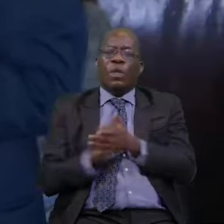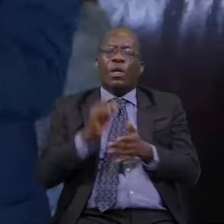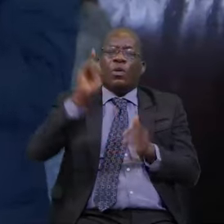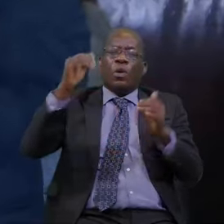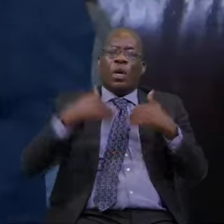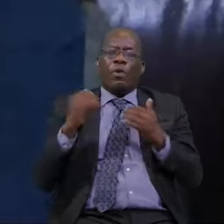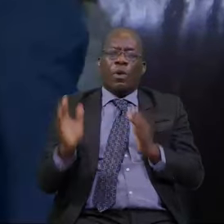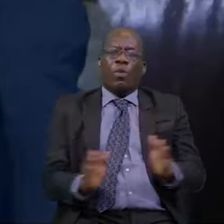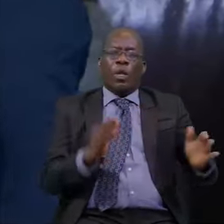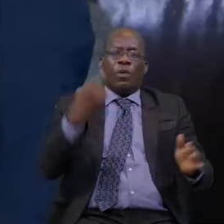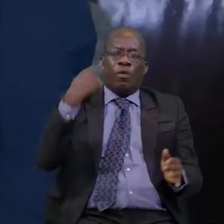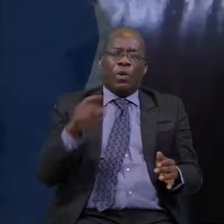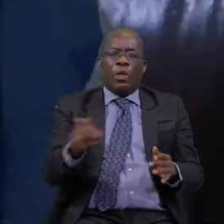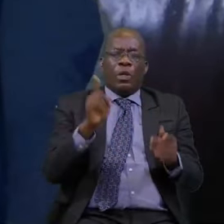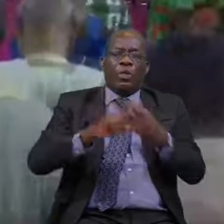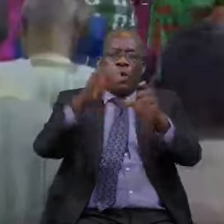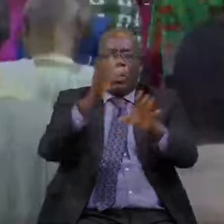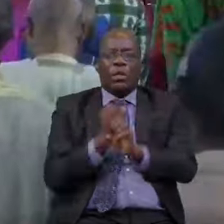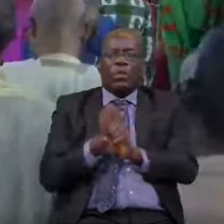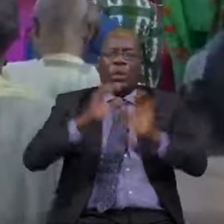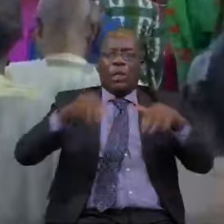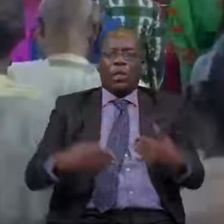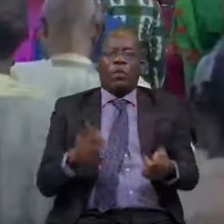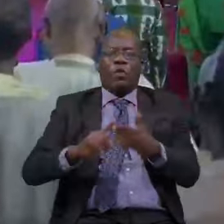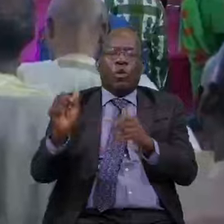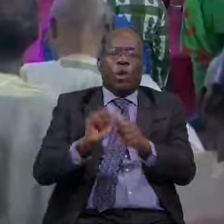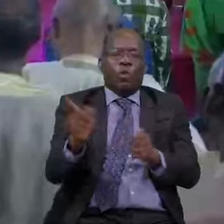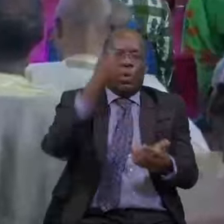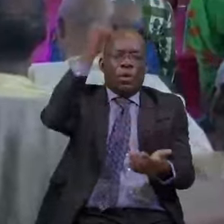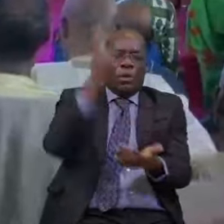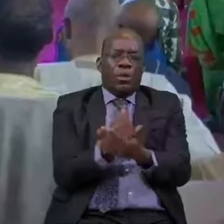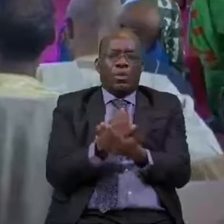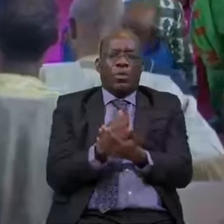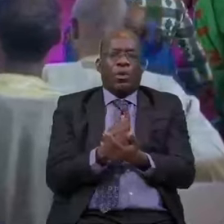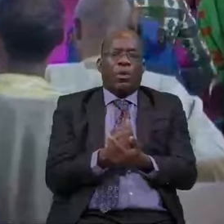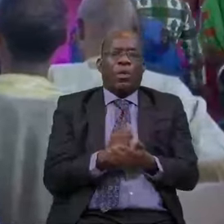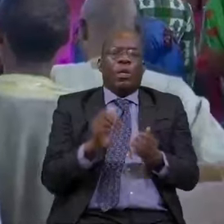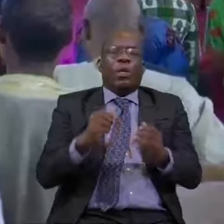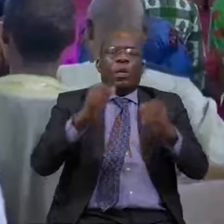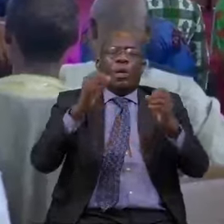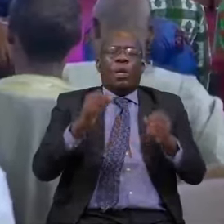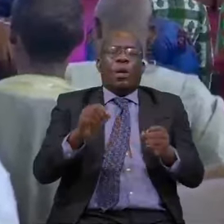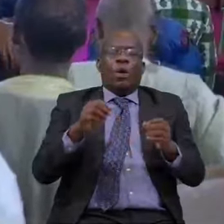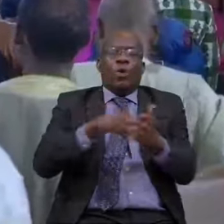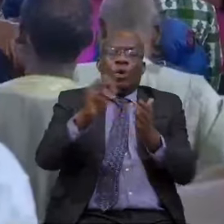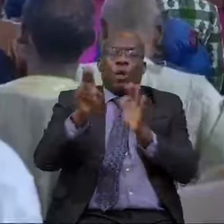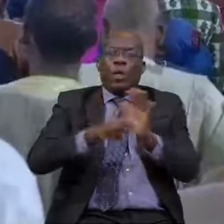tu as, qu'il réalise, accorde cela à tous. La faiblesse est